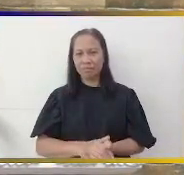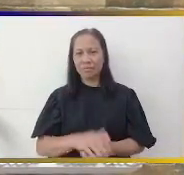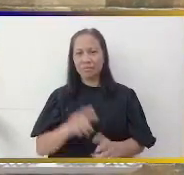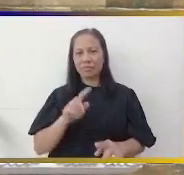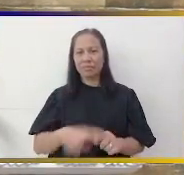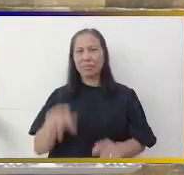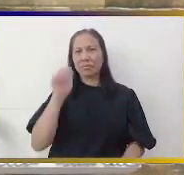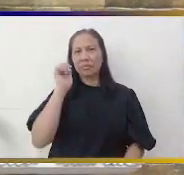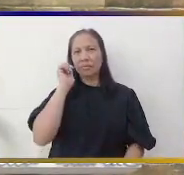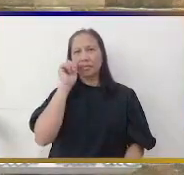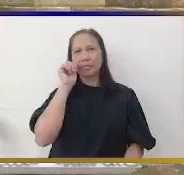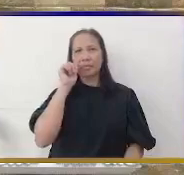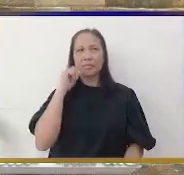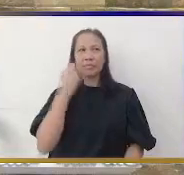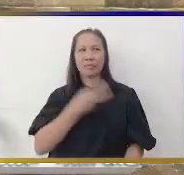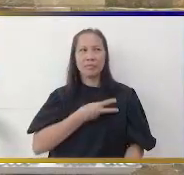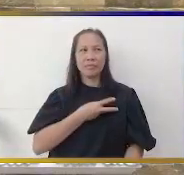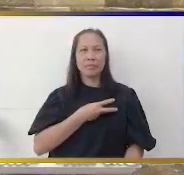kanino